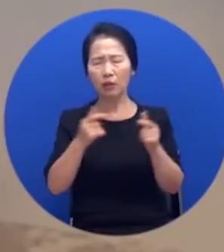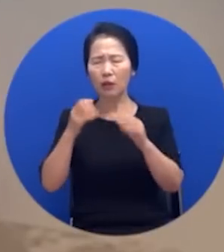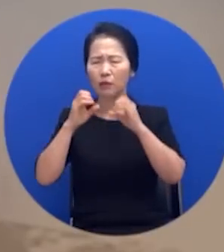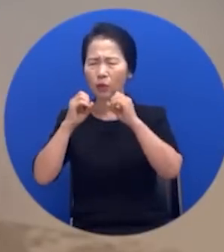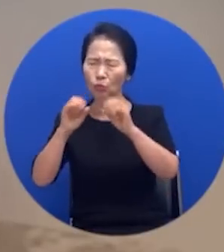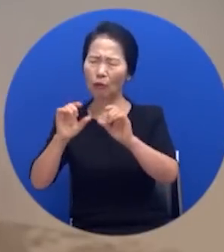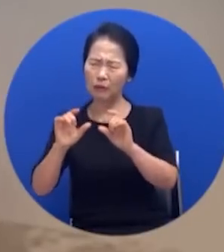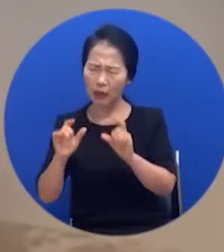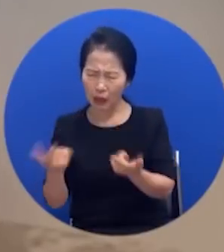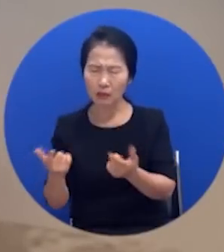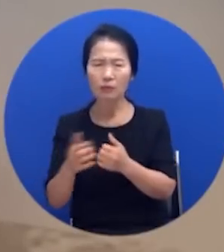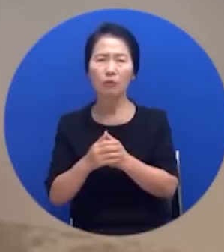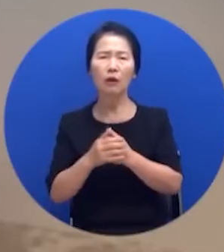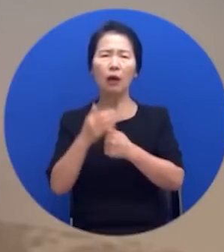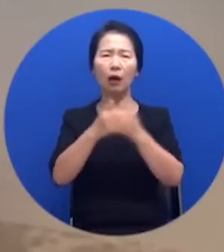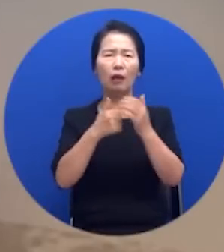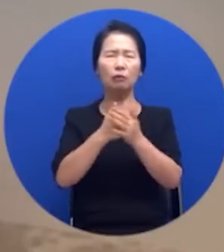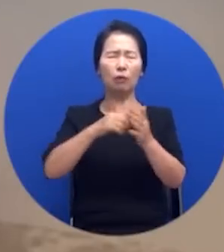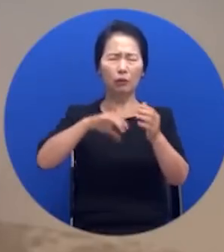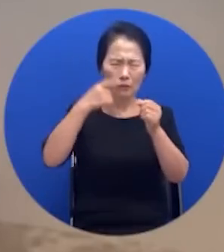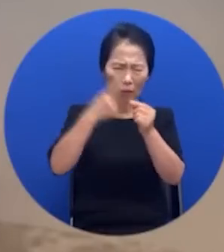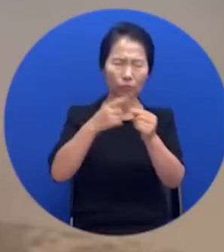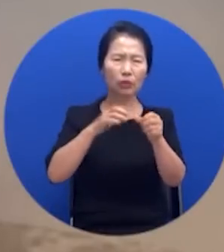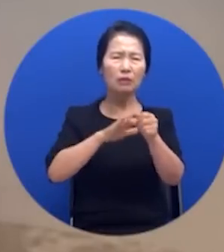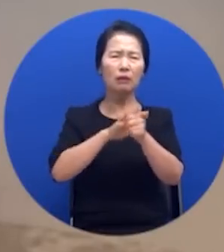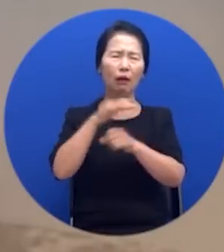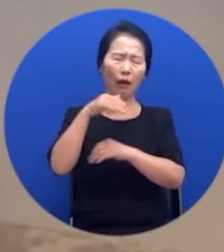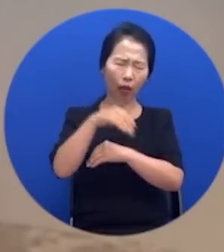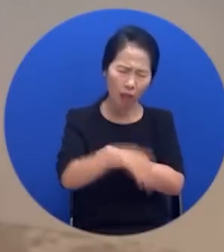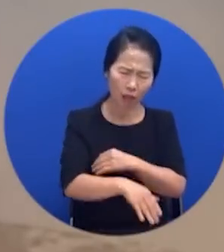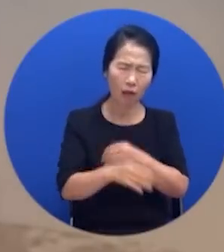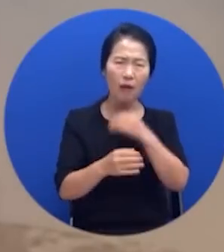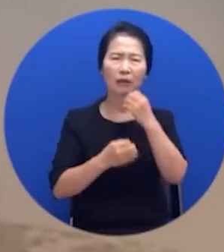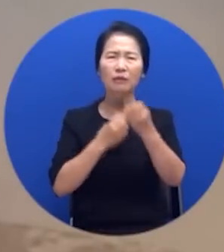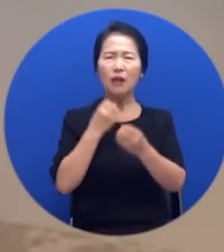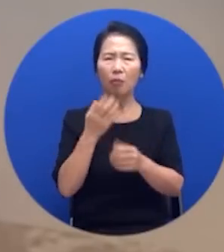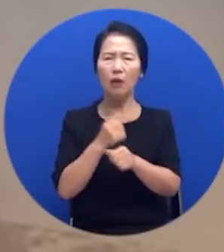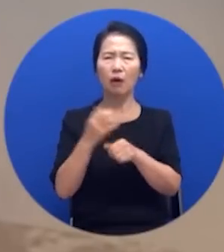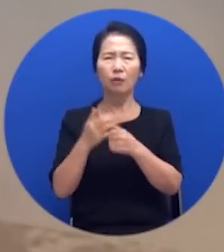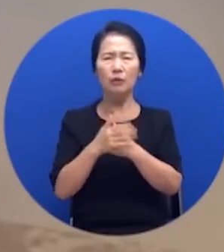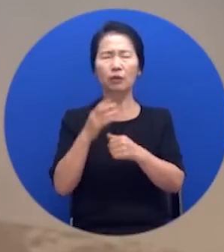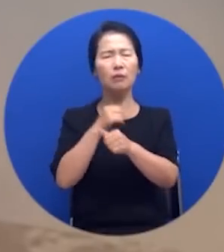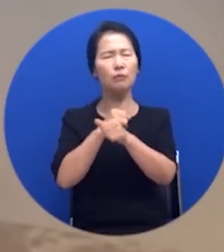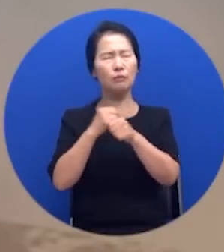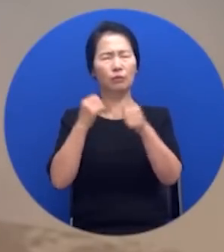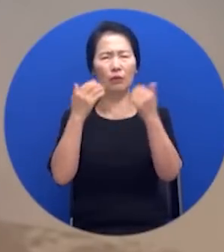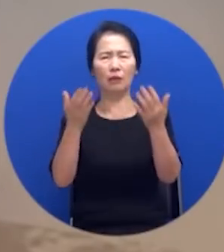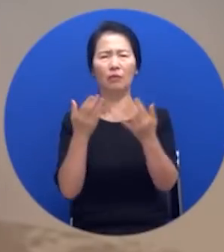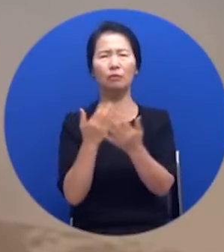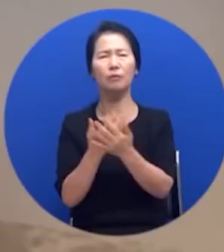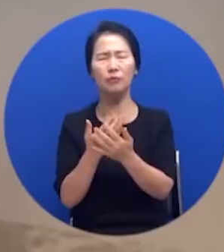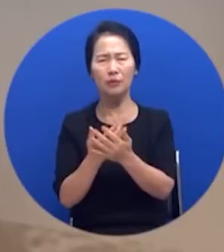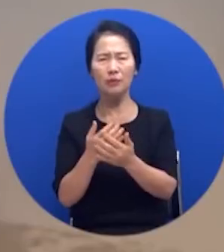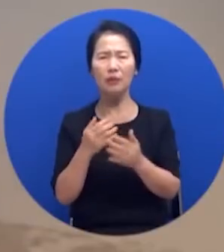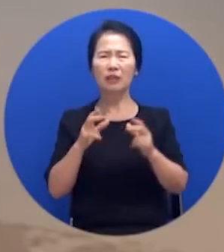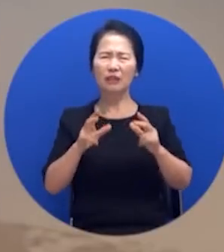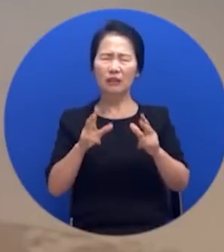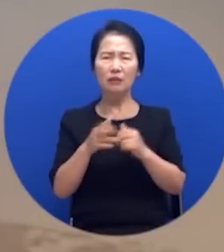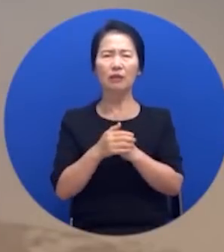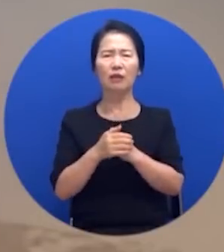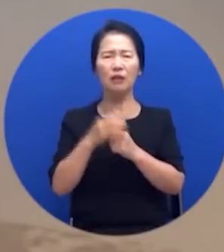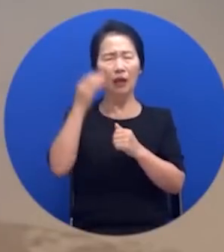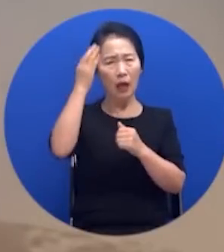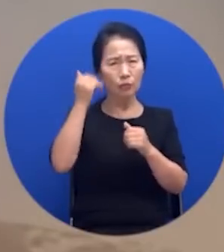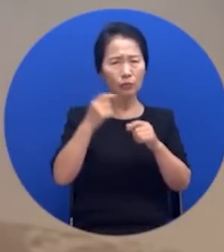않았고 하나님과의 처음 사랑이 식어졌던 것을 자백하오니 용서하여 주옵소서. 이제 우리